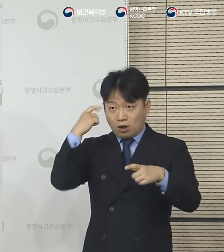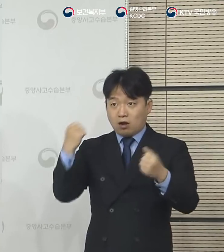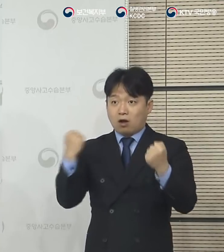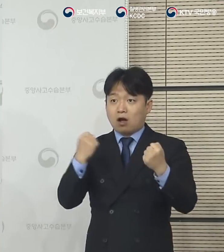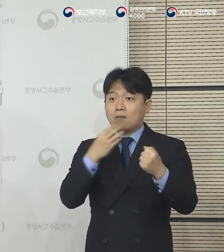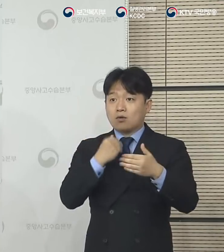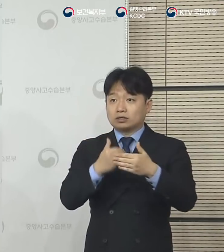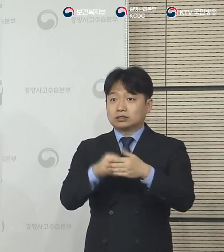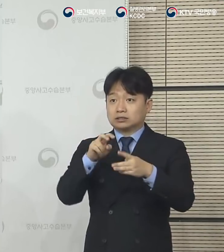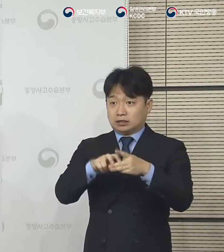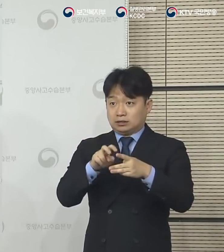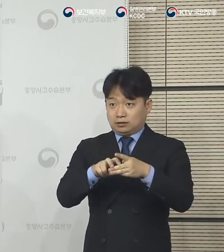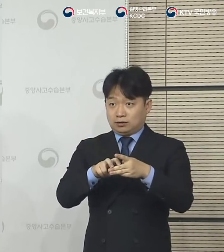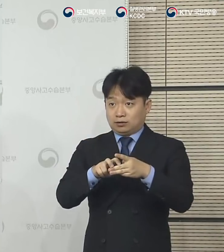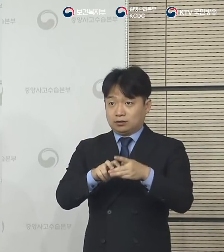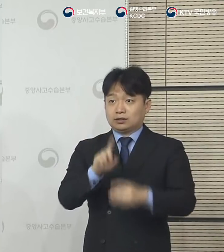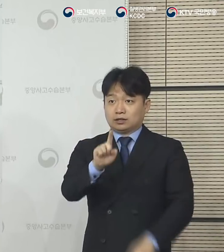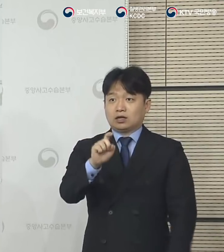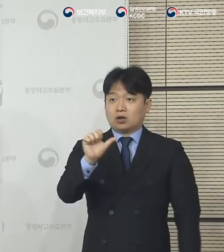광역정신건강복지센터 한라인